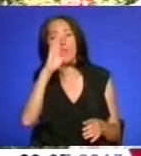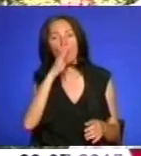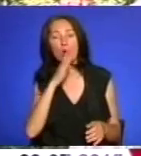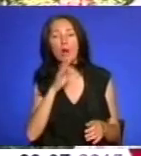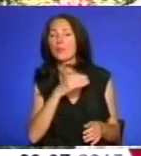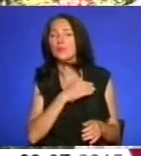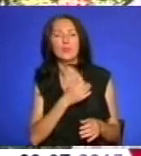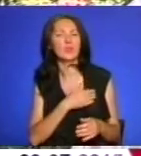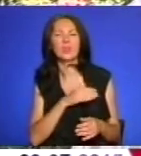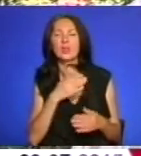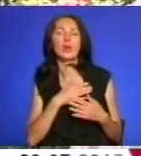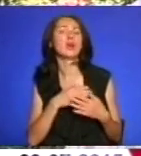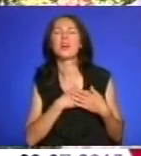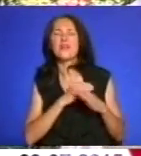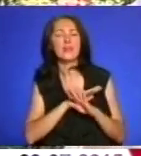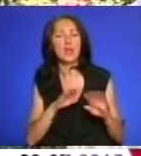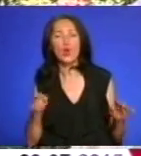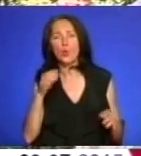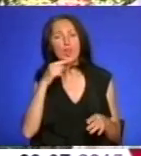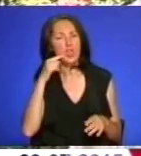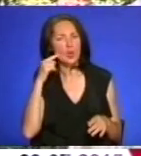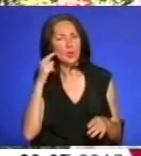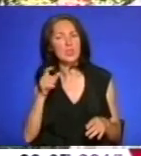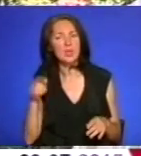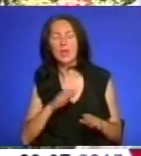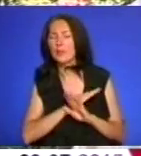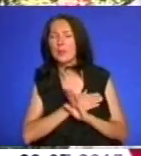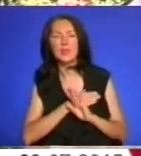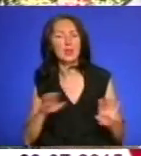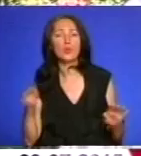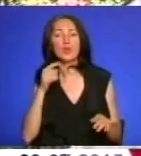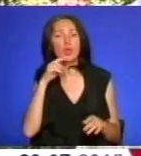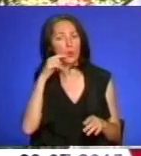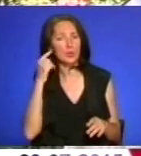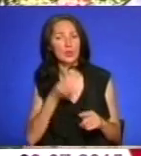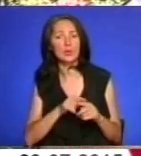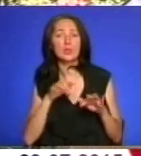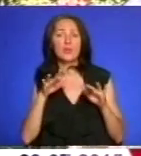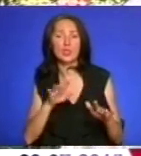не люблять росіян, не люблять Росію за той вчинок, за анексію Криму,